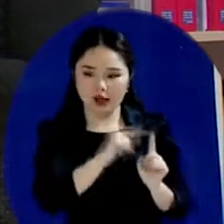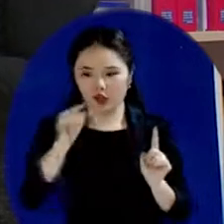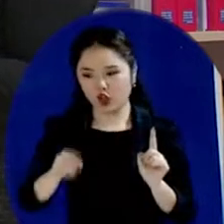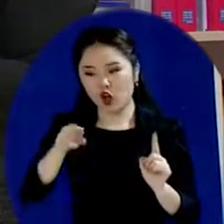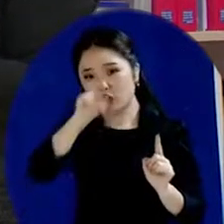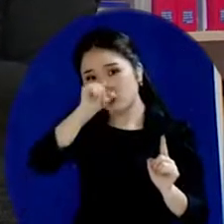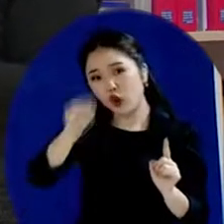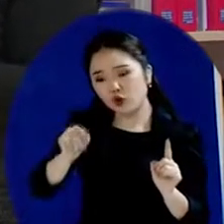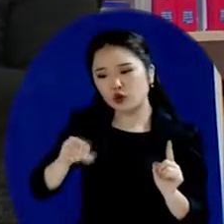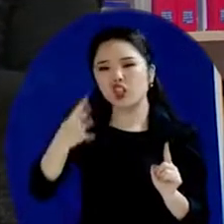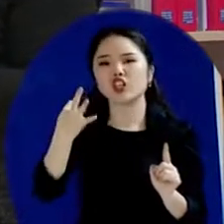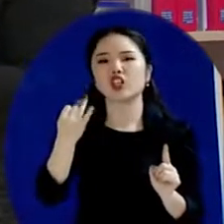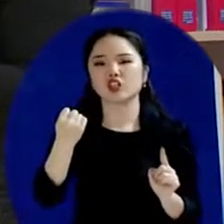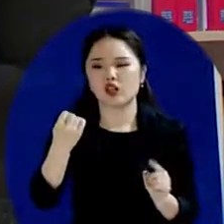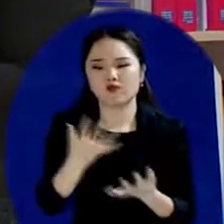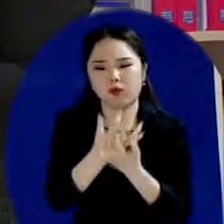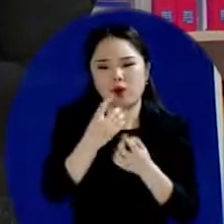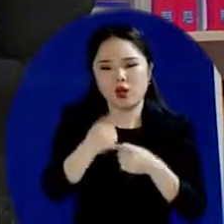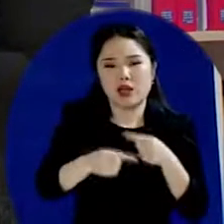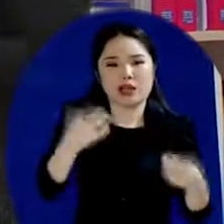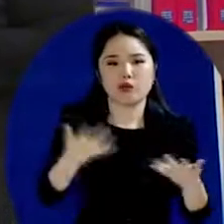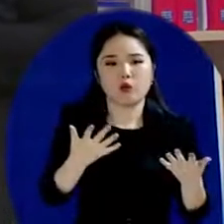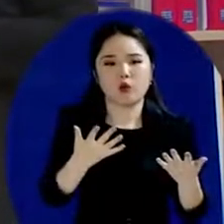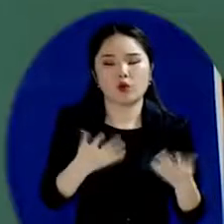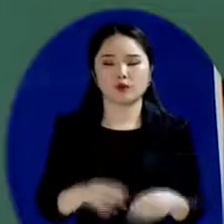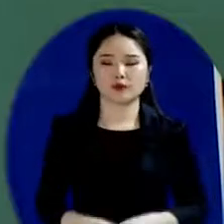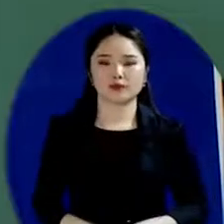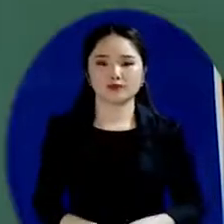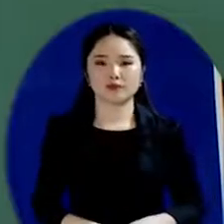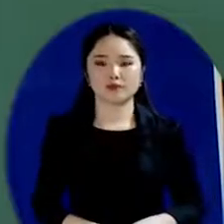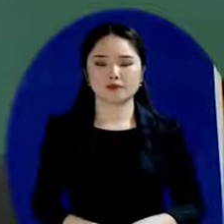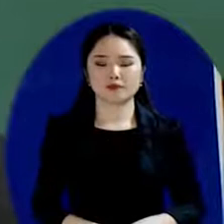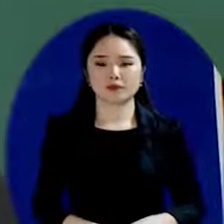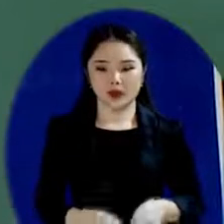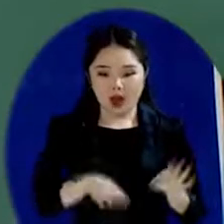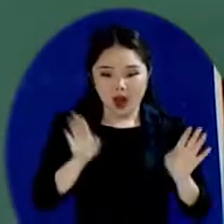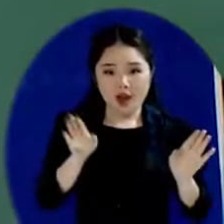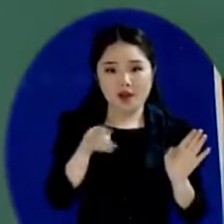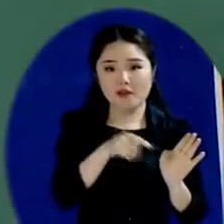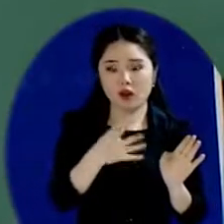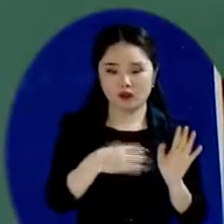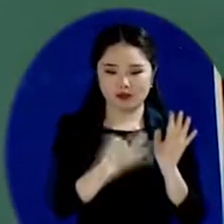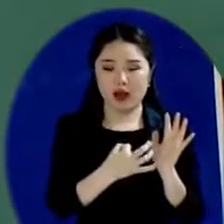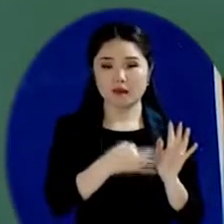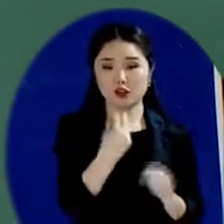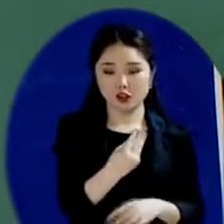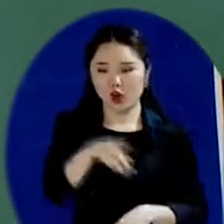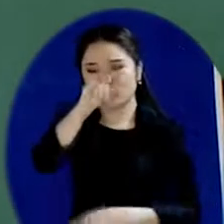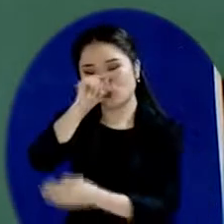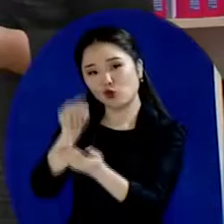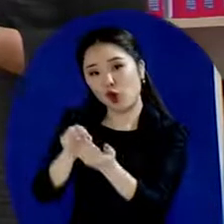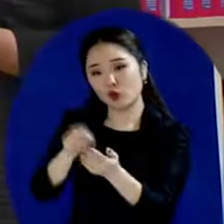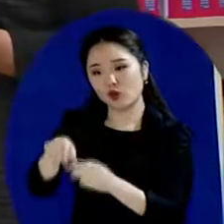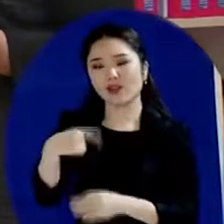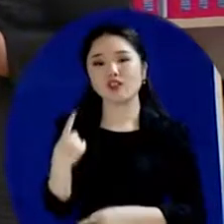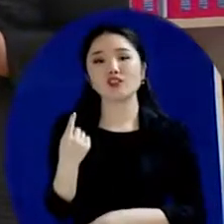тоншуулаас хідээр олон байна вэ? За эрвэхэ болохоор 8 ширхэг тоншуул